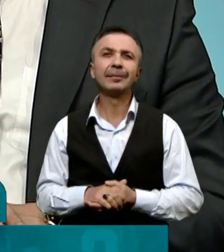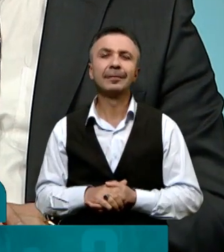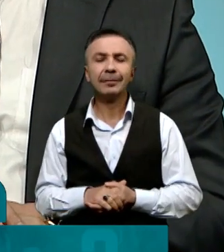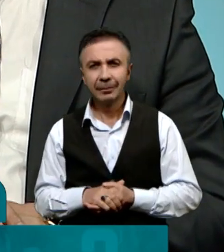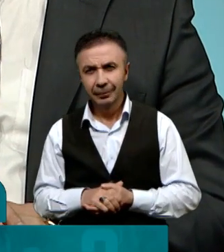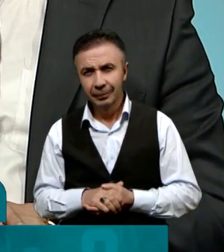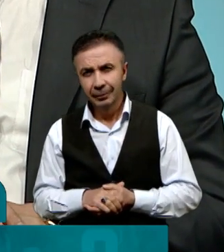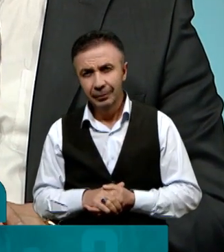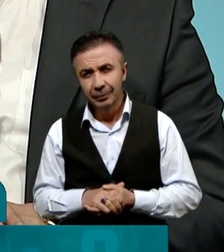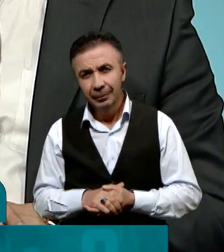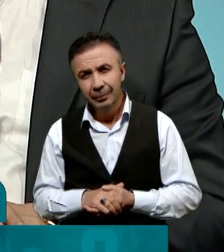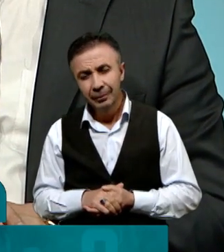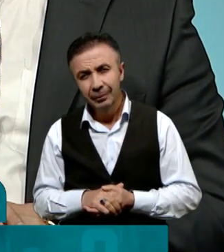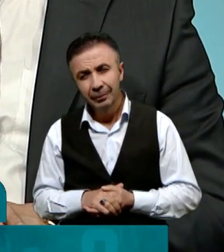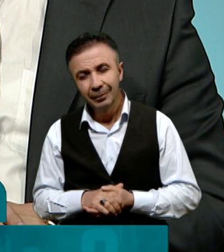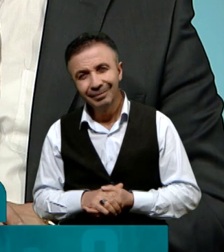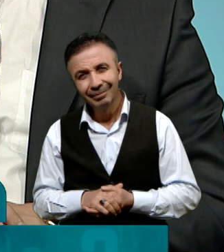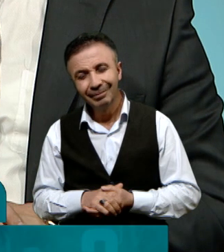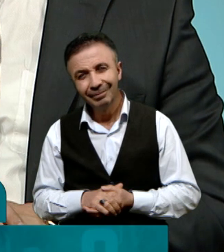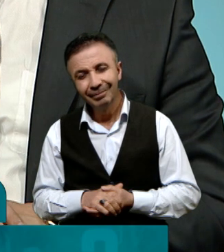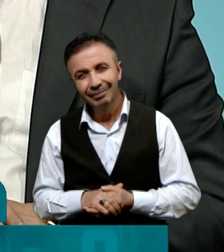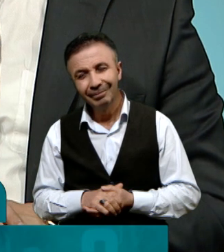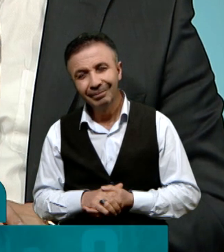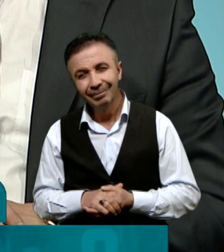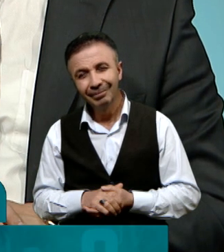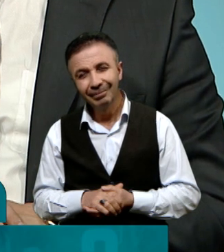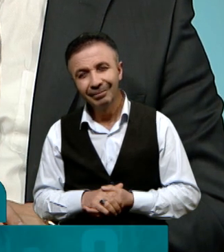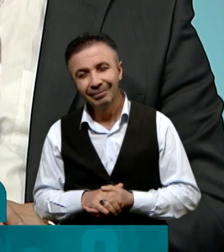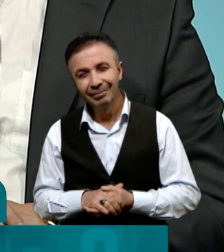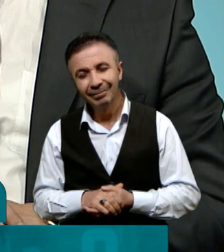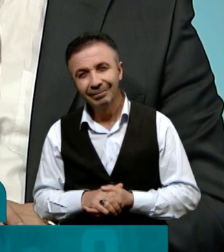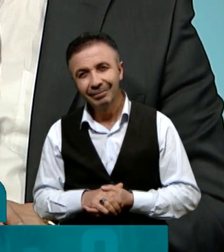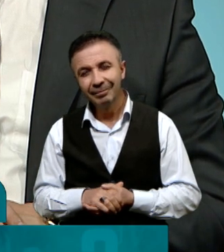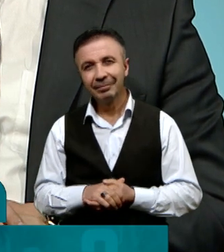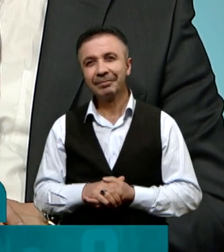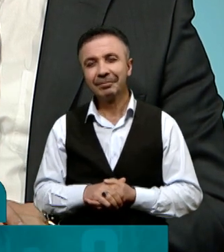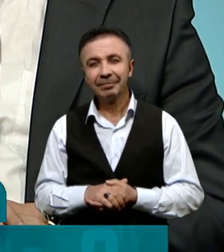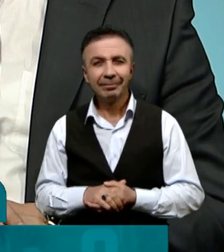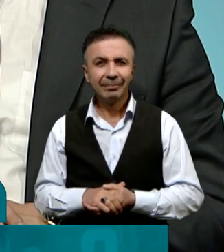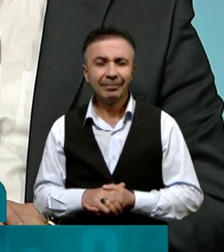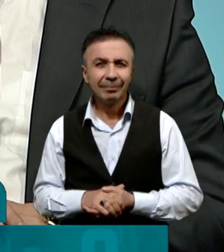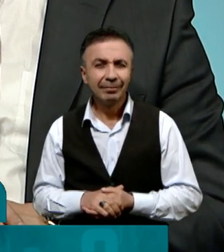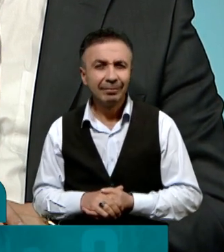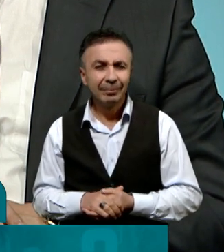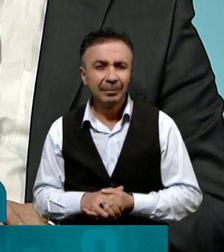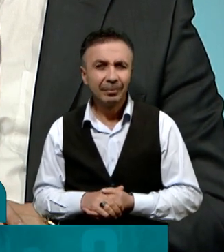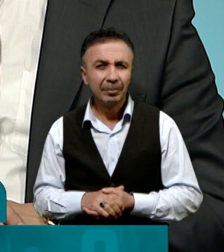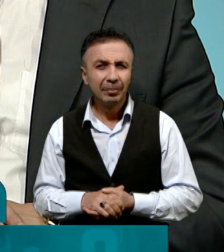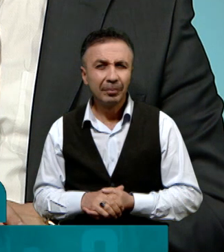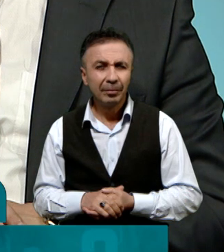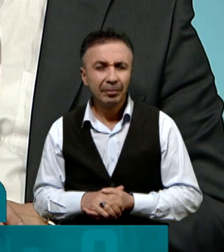Ya ben aramam, şunun için aradım. Özür dilerim, sizi rahatsız ettim. Estağfurullah, rahatsızlık yok. Buyurun. Evet.